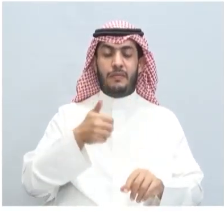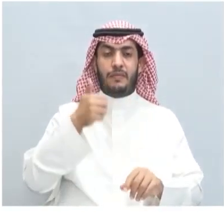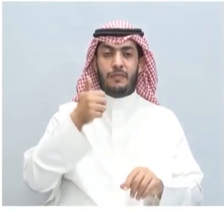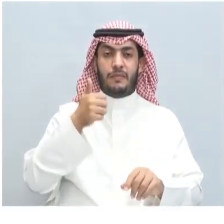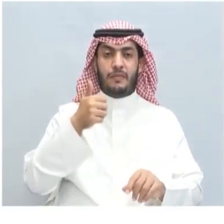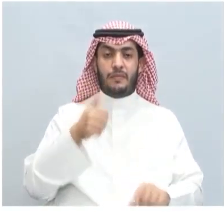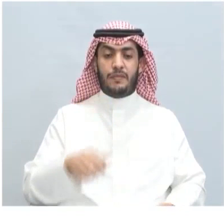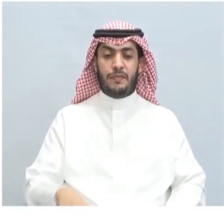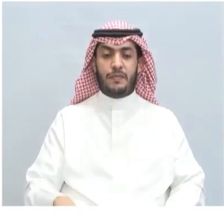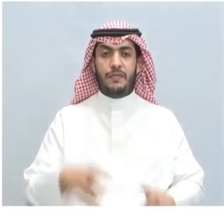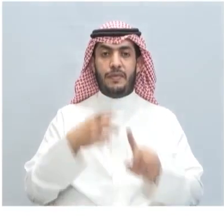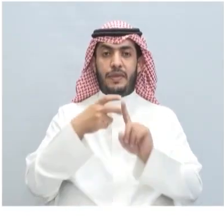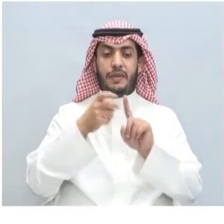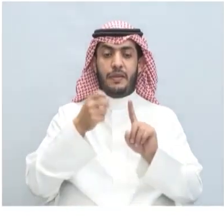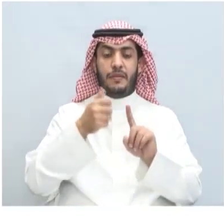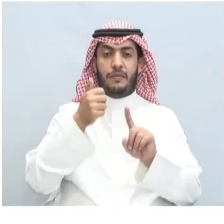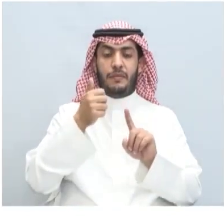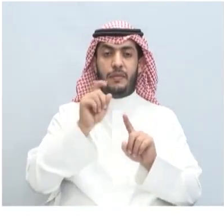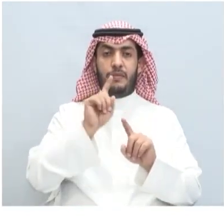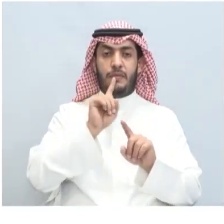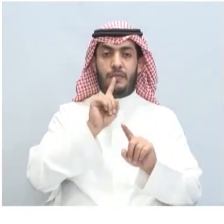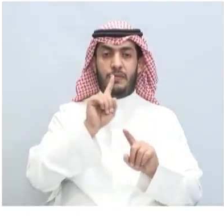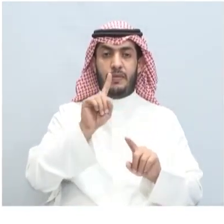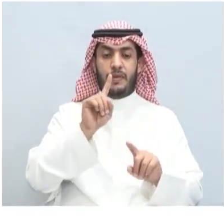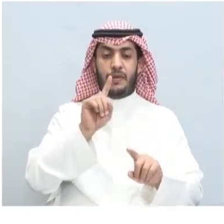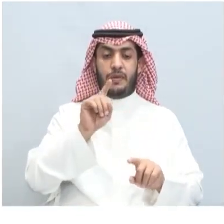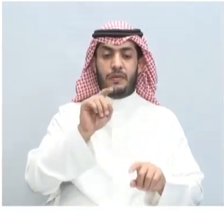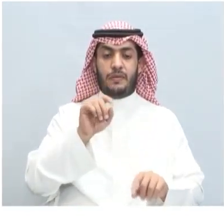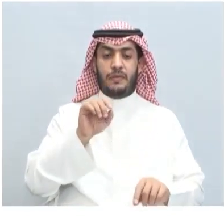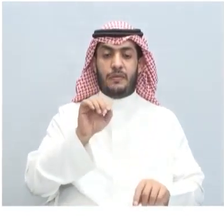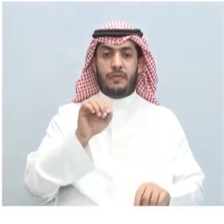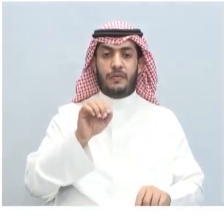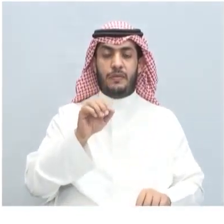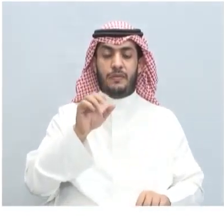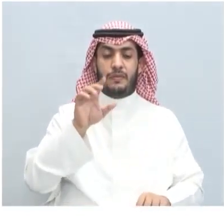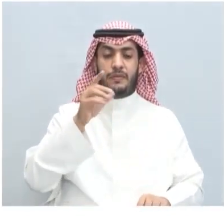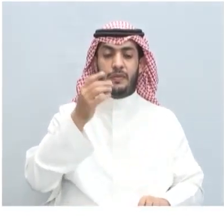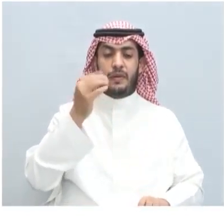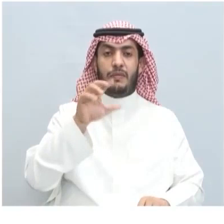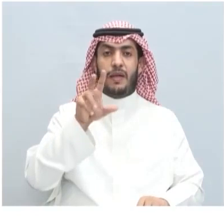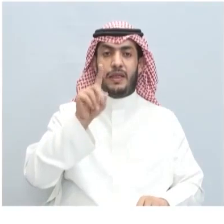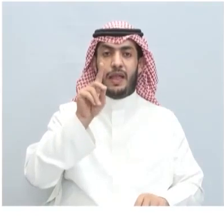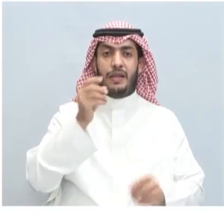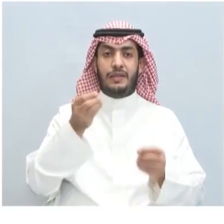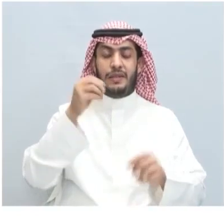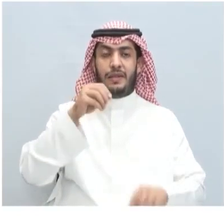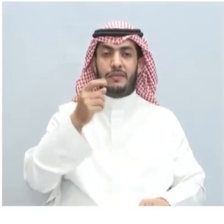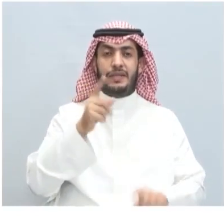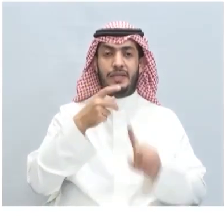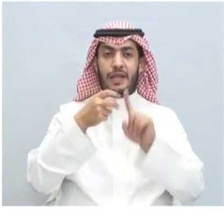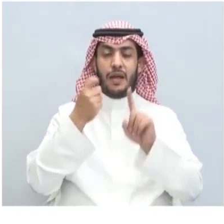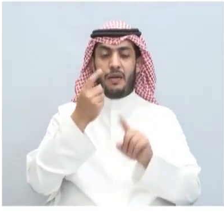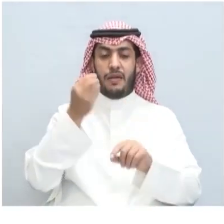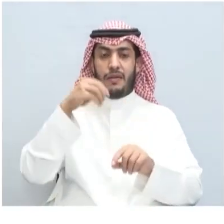اصبحت الاسهم 100 او عفوا 11 بحيث انه زاد سهم